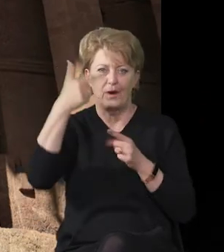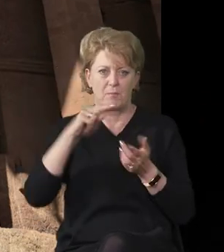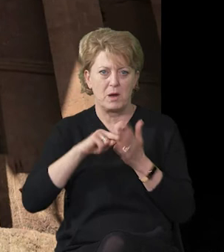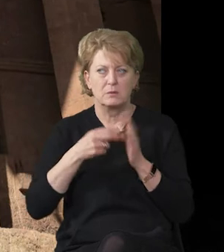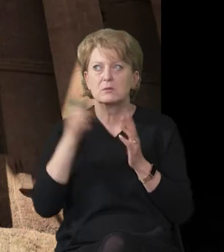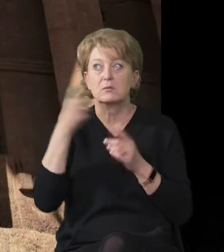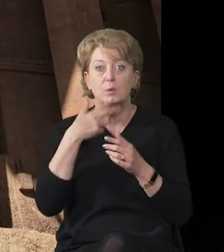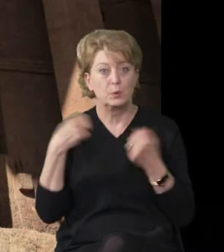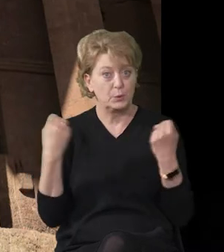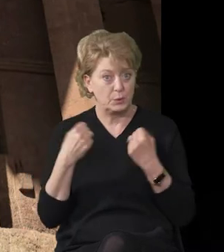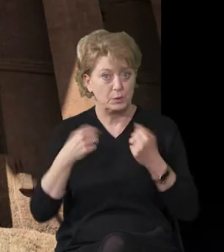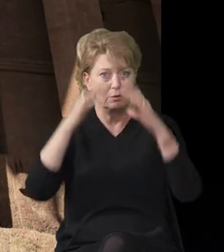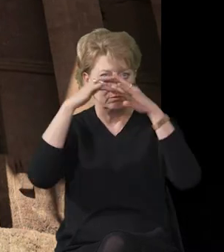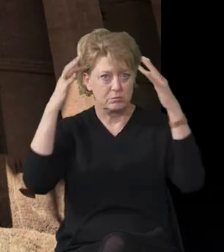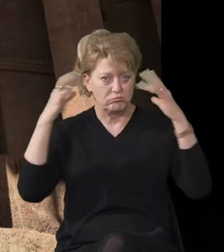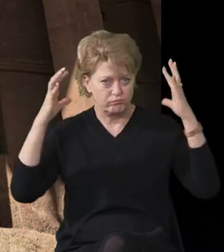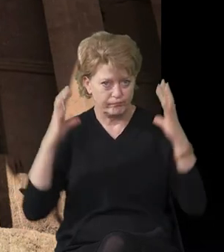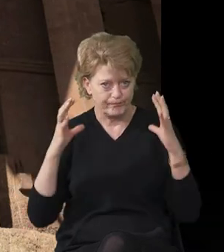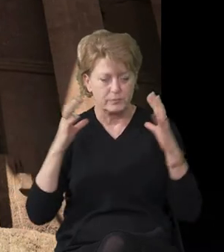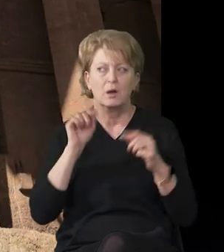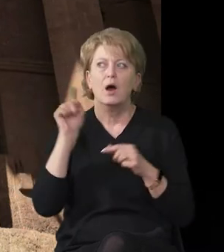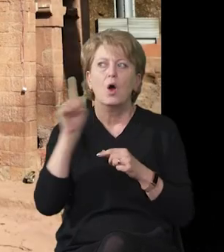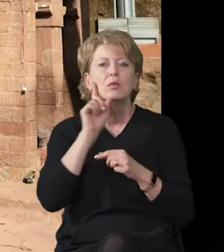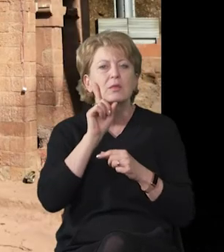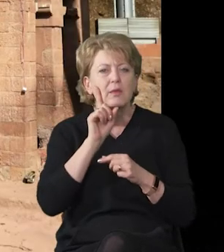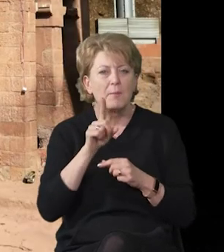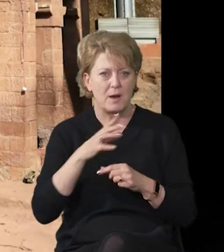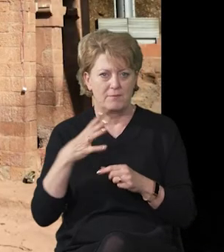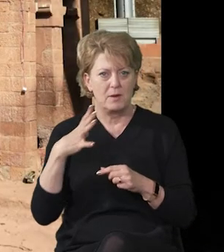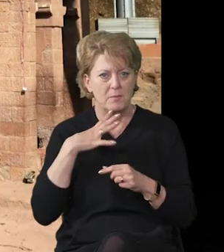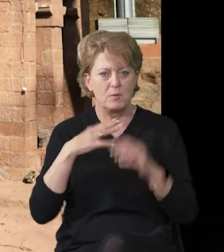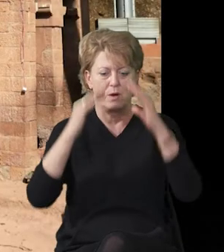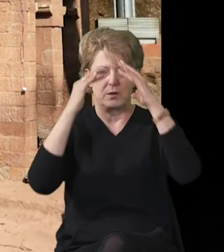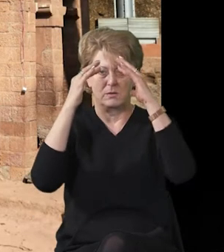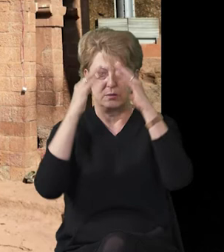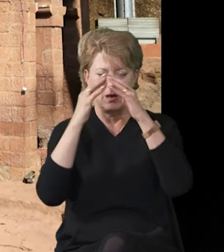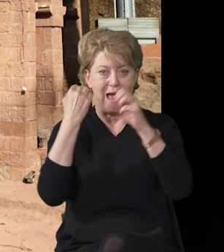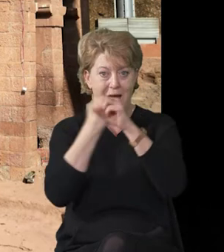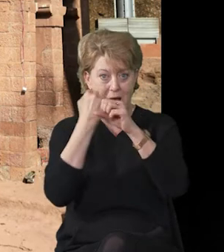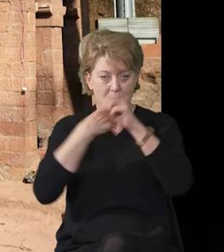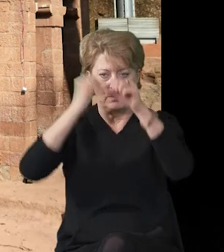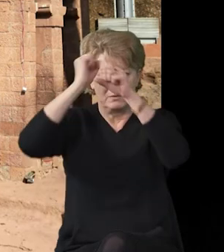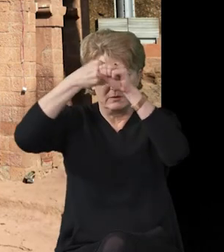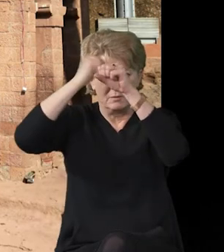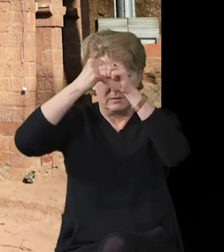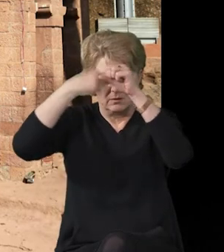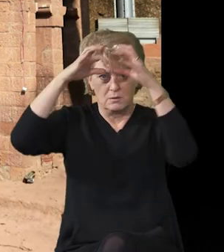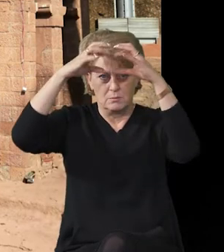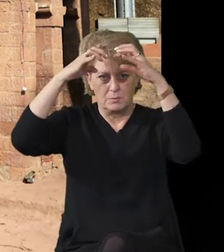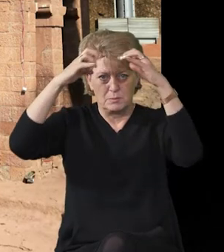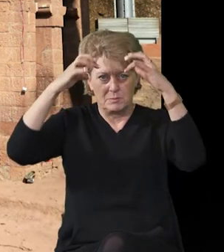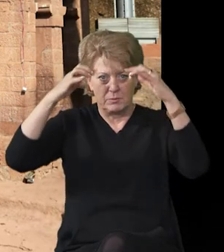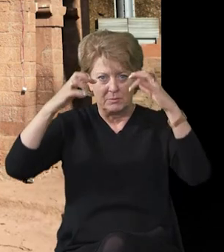bryła. I podobnie jak inne kościoły, była wykuwana od góry do dołu, a następnie, kiedy już bryła